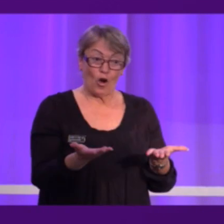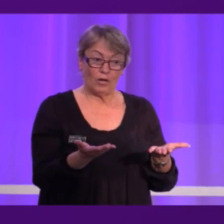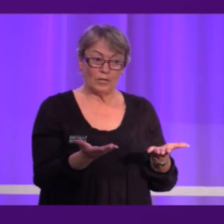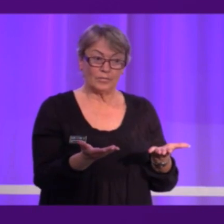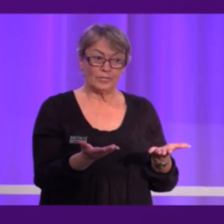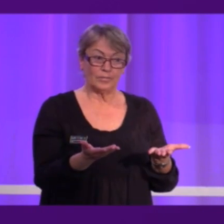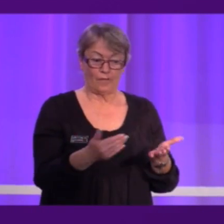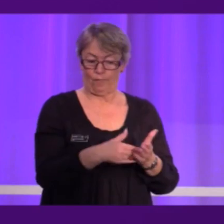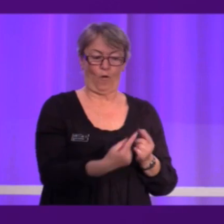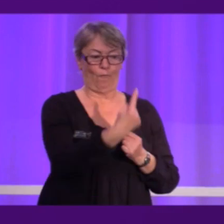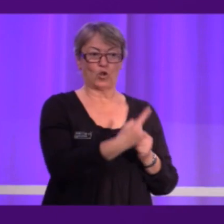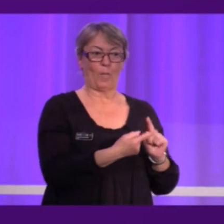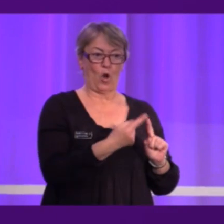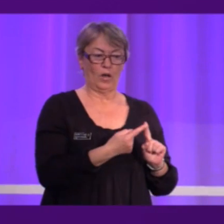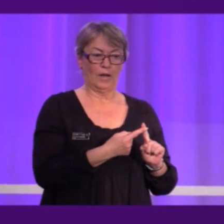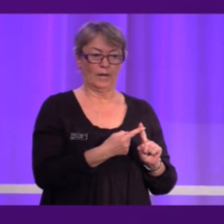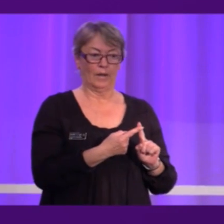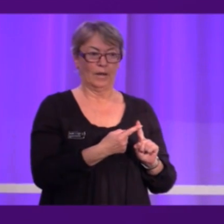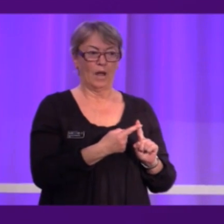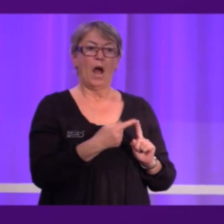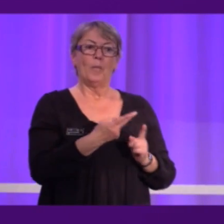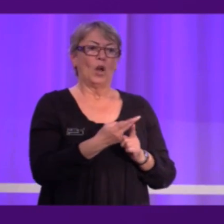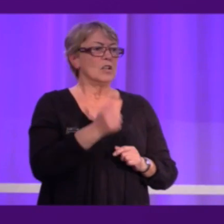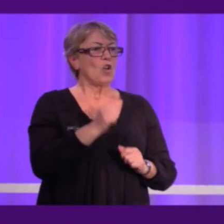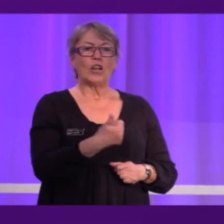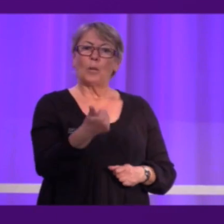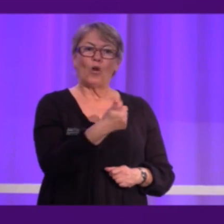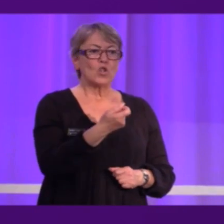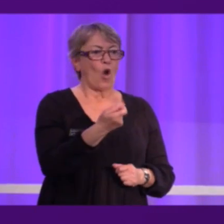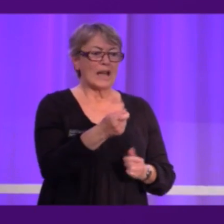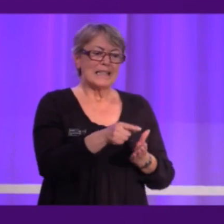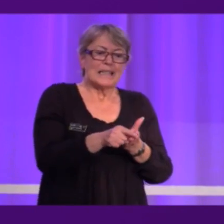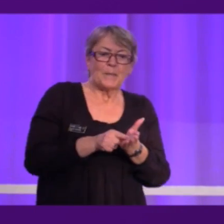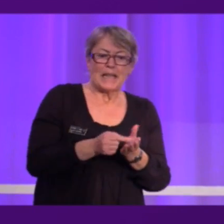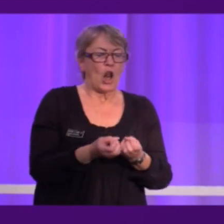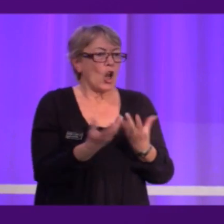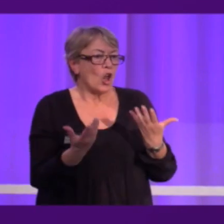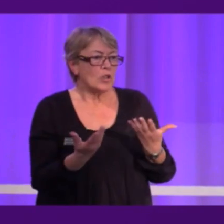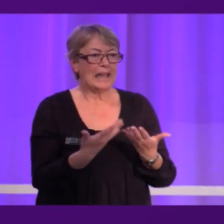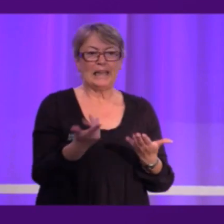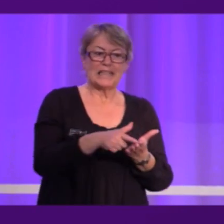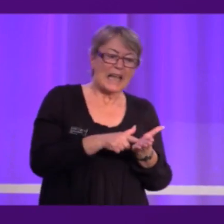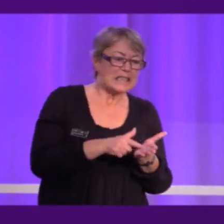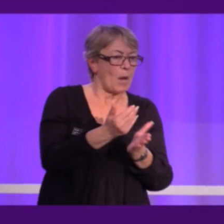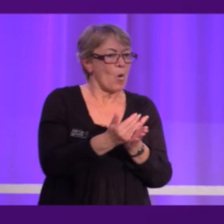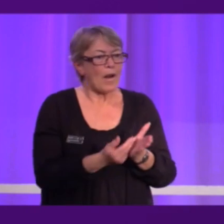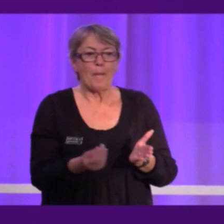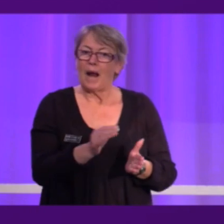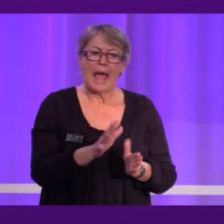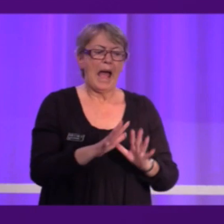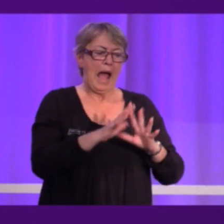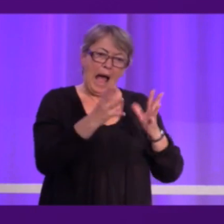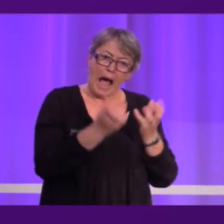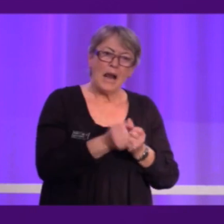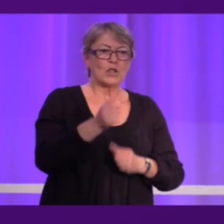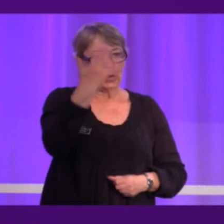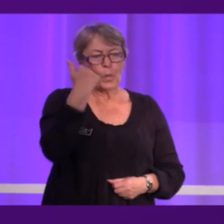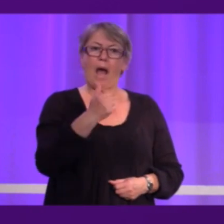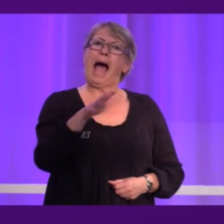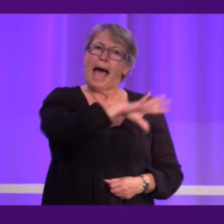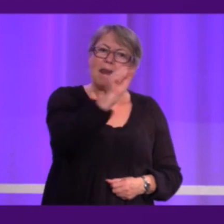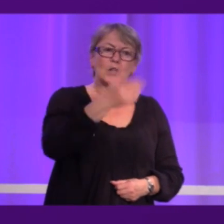från allra första början. För de menar på att det ska inte behövas några särlösningar, inga särskilda program, utan alla ska kunna